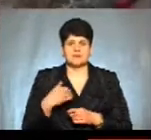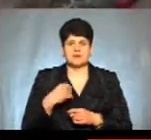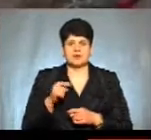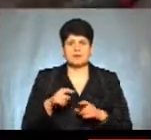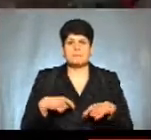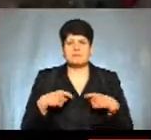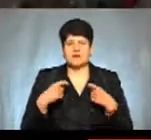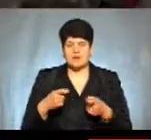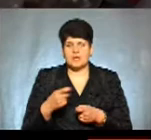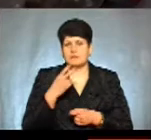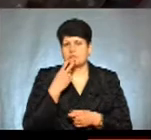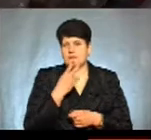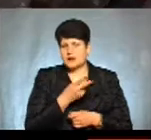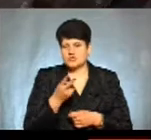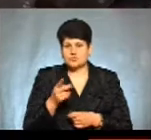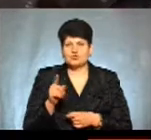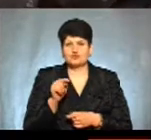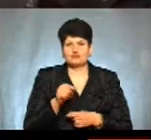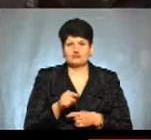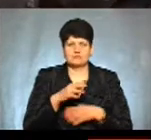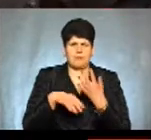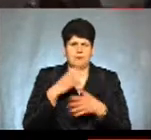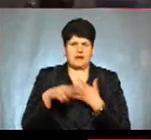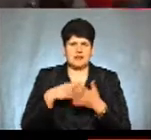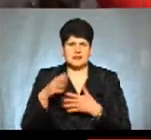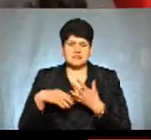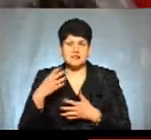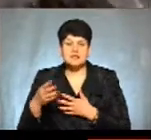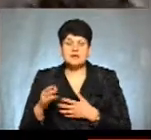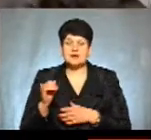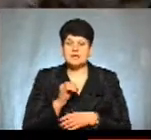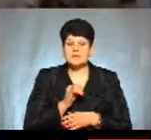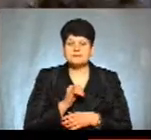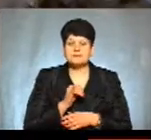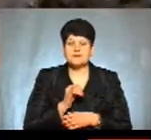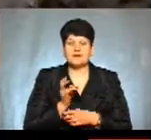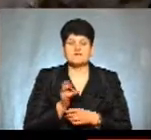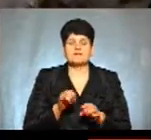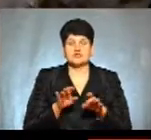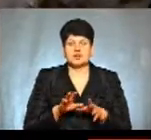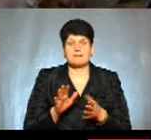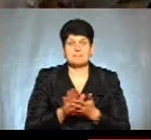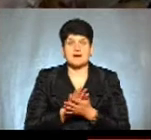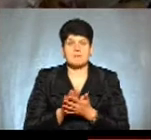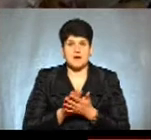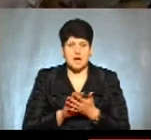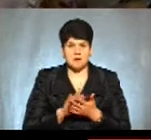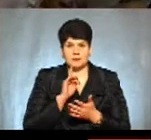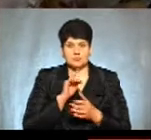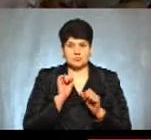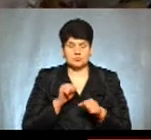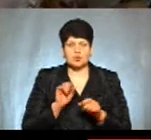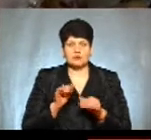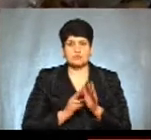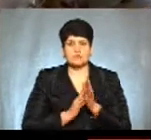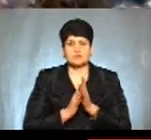тут бігаємо і бачимо, що тут безлад. І, ну, вирішили прибрати, поки що це можливо. Потім